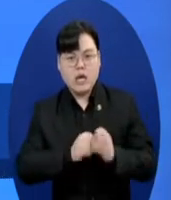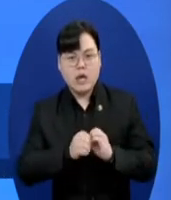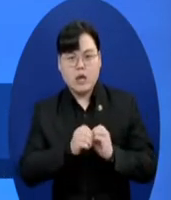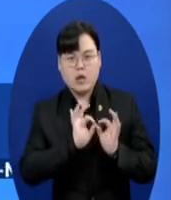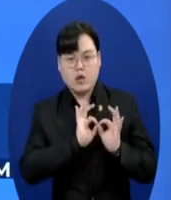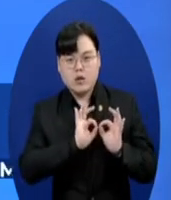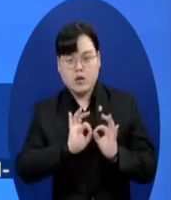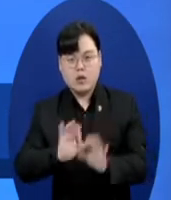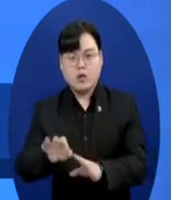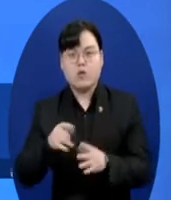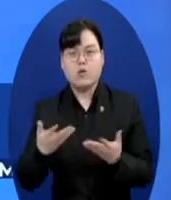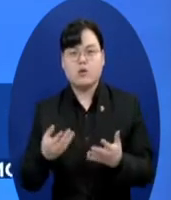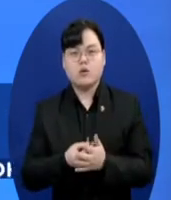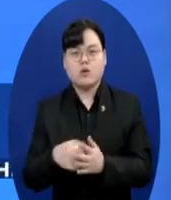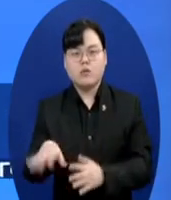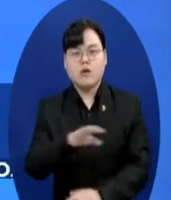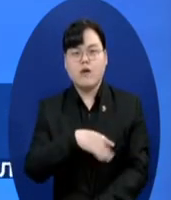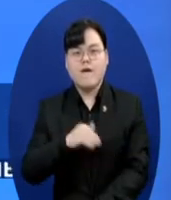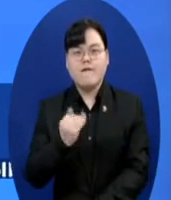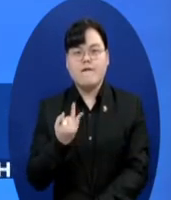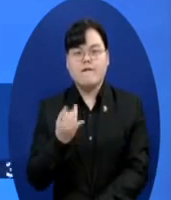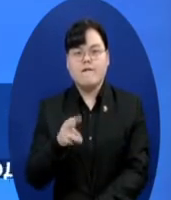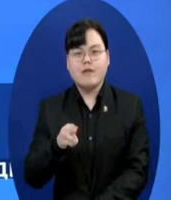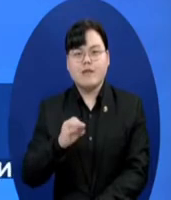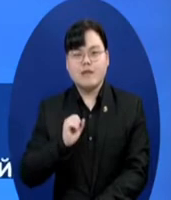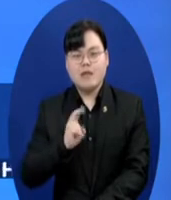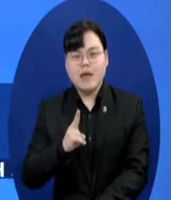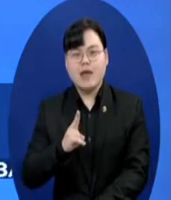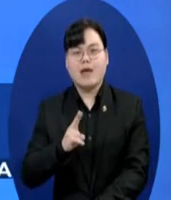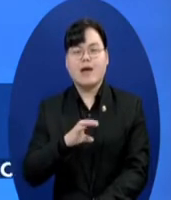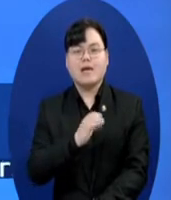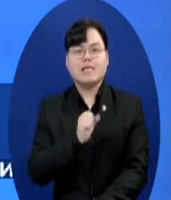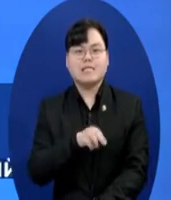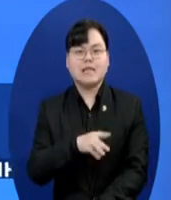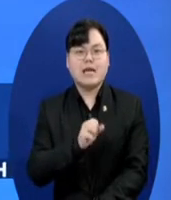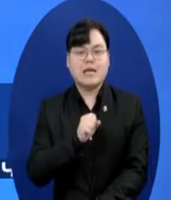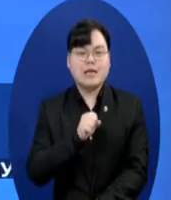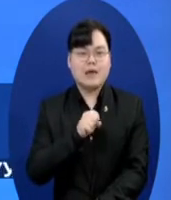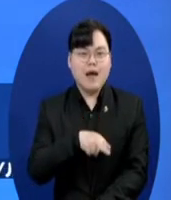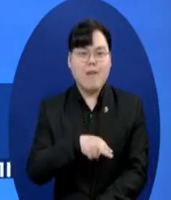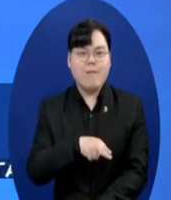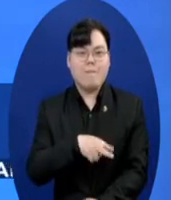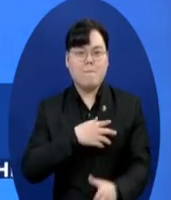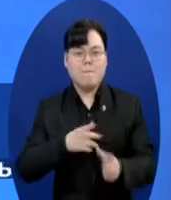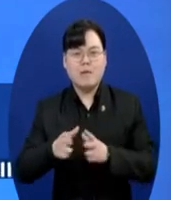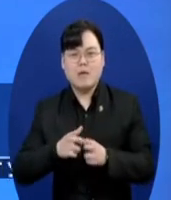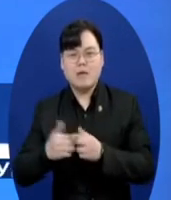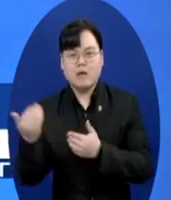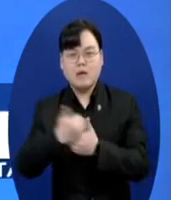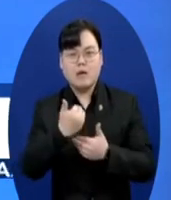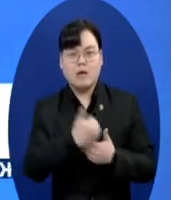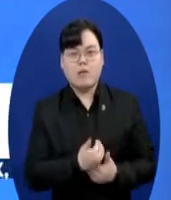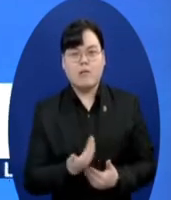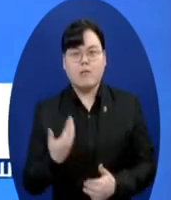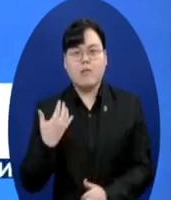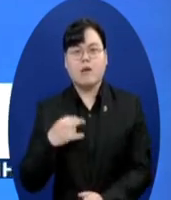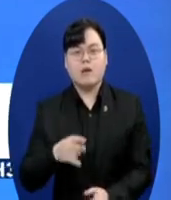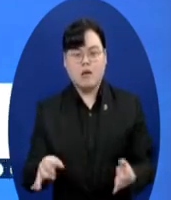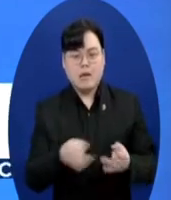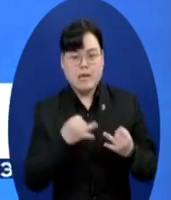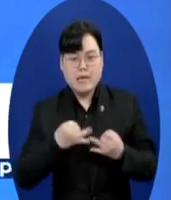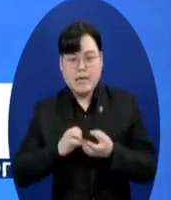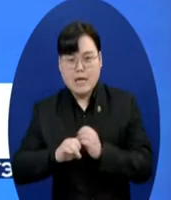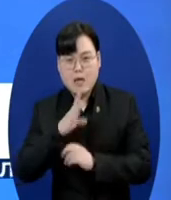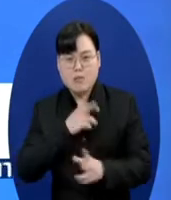хэрэгжээгүйгээс болоод бид нар маш олон одоо финтек бизнесүүд, стартап бизнесүүд дээр төвөг болчихсон. Яагад гэвэл цахимжуулаад